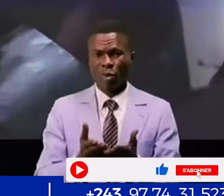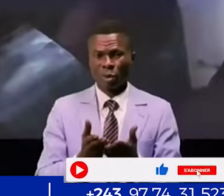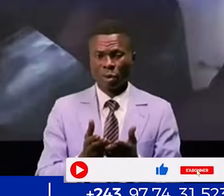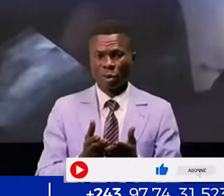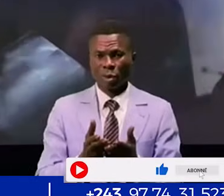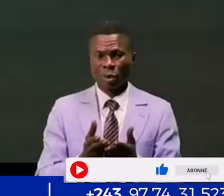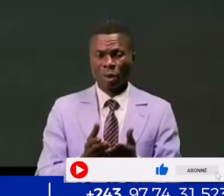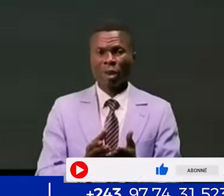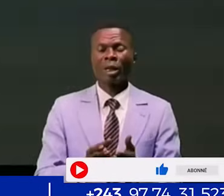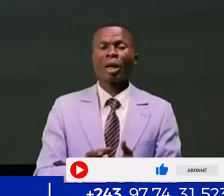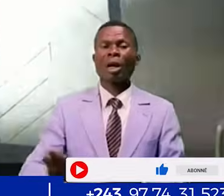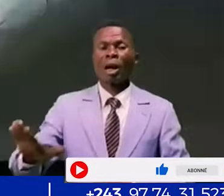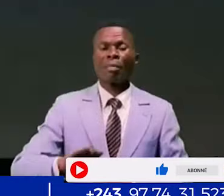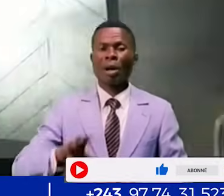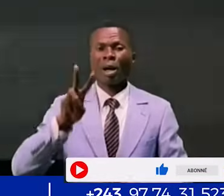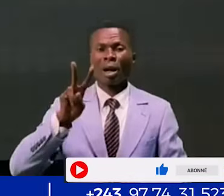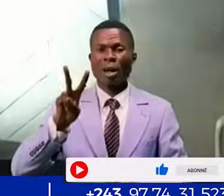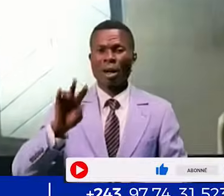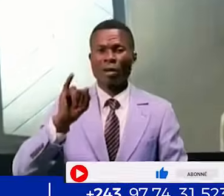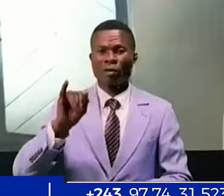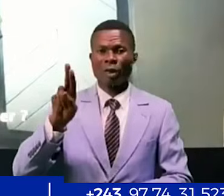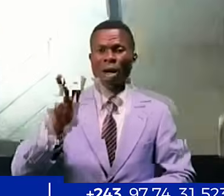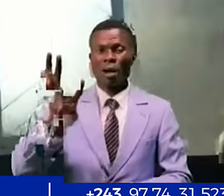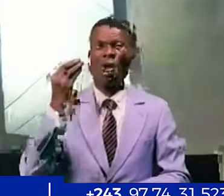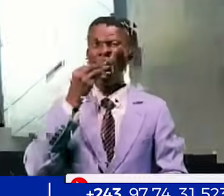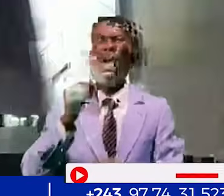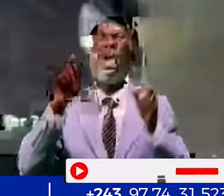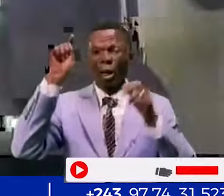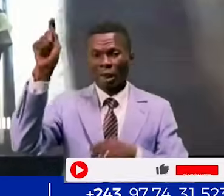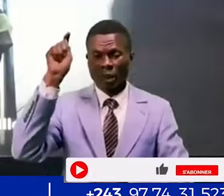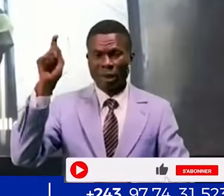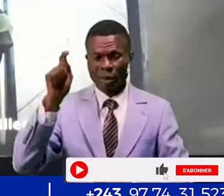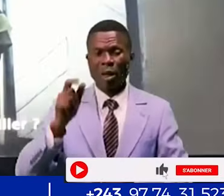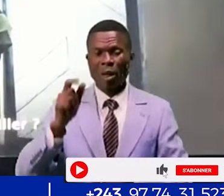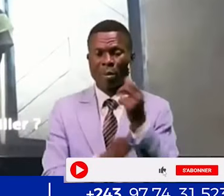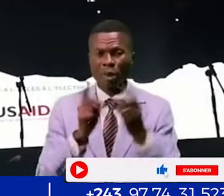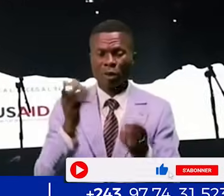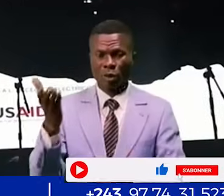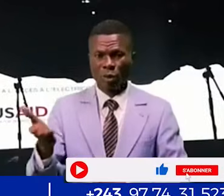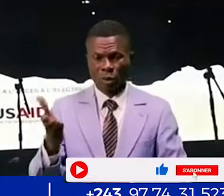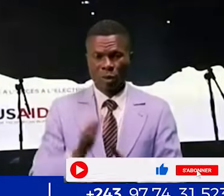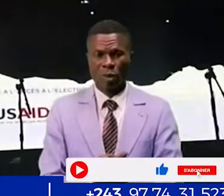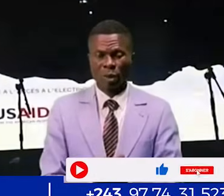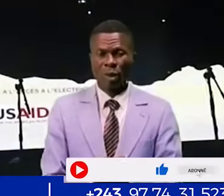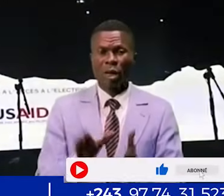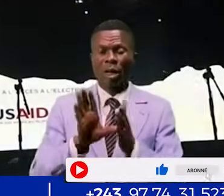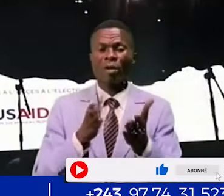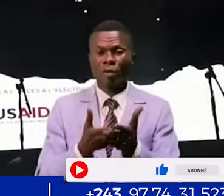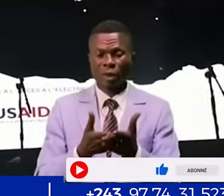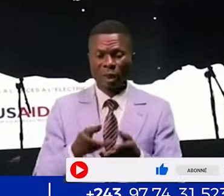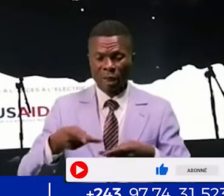des alentours du parc des Virunga à travers des témoignages des habitants recueillis sur place. Ce court-métrage